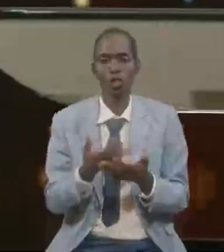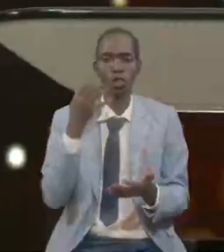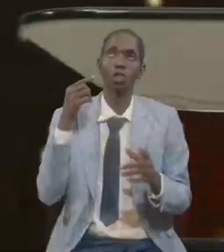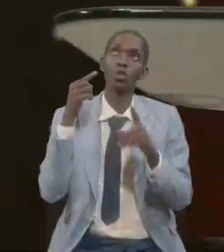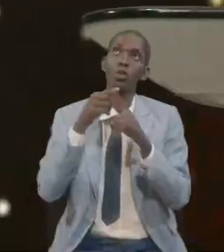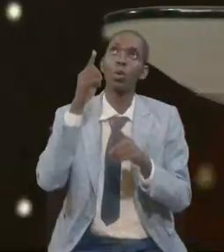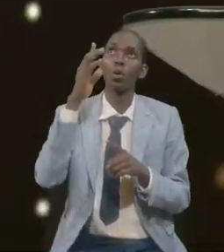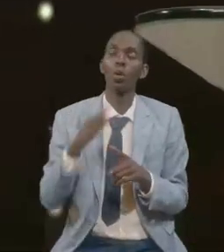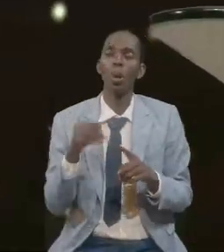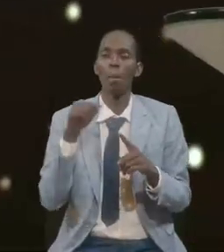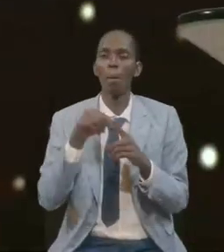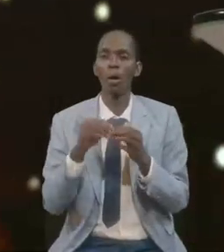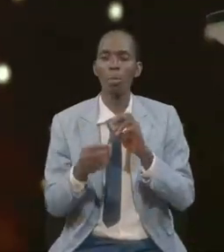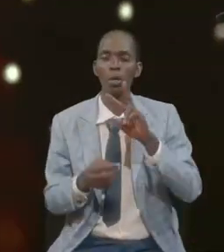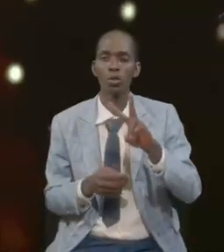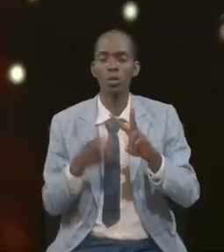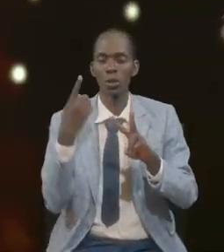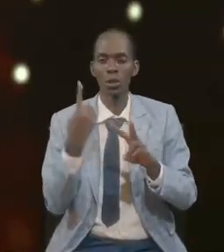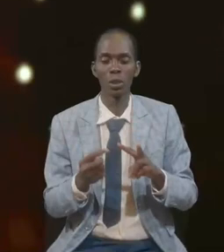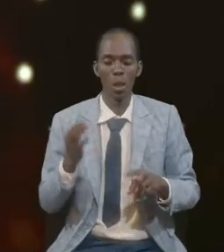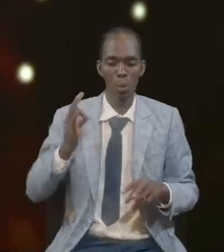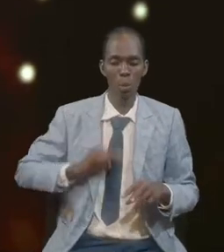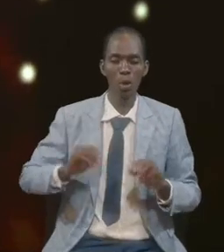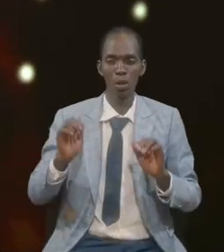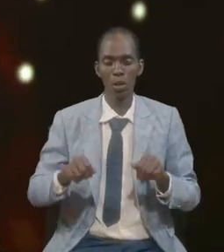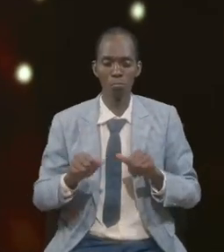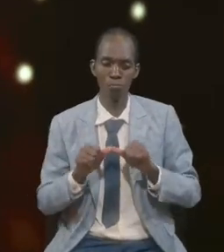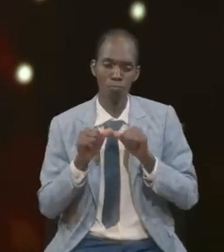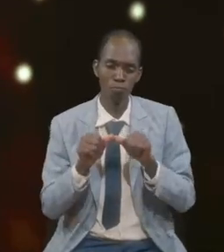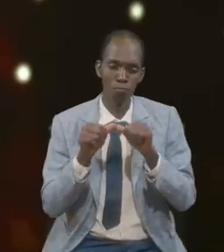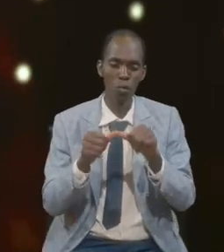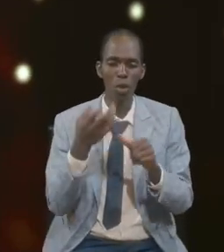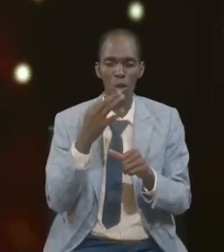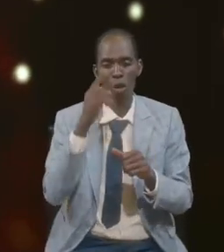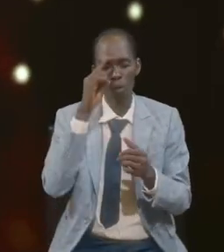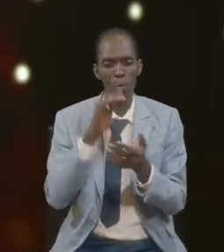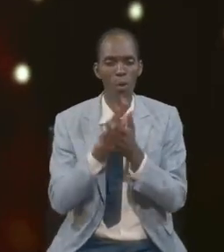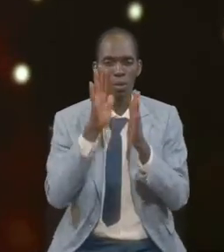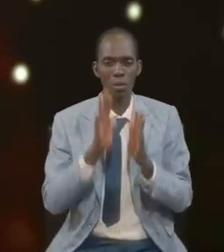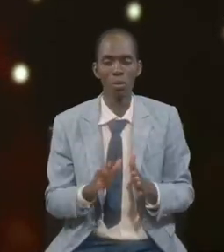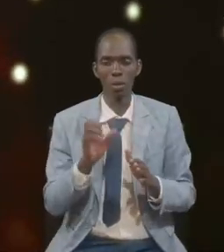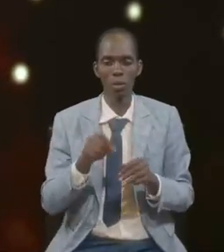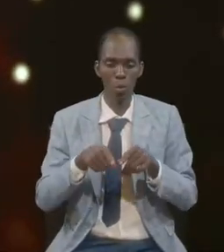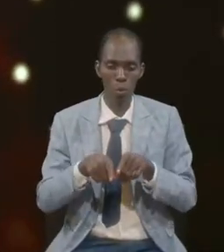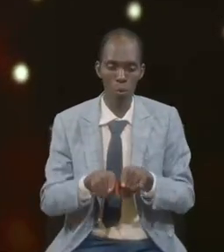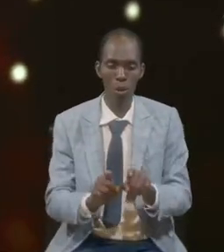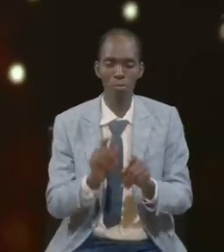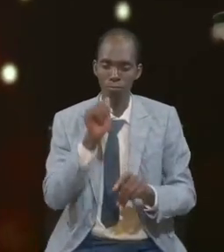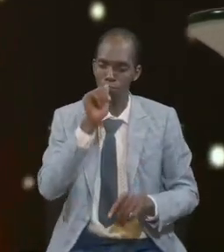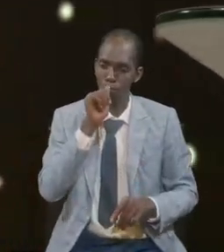deuxième point. Nous allons voir la persévérance profitable des croyants